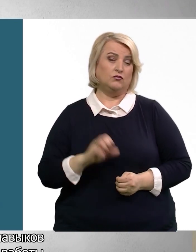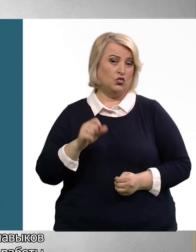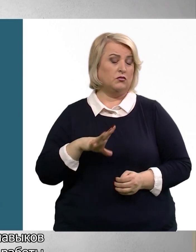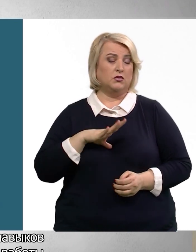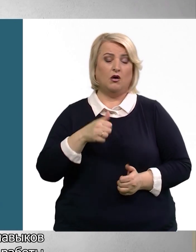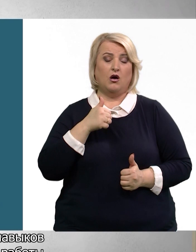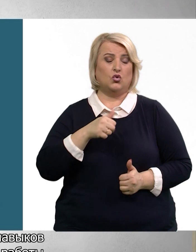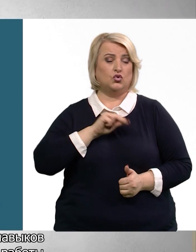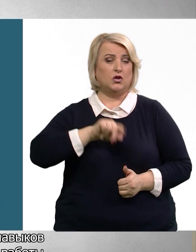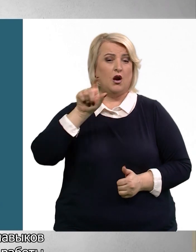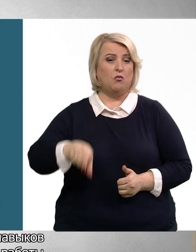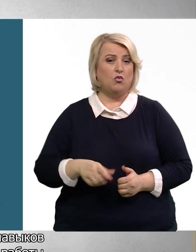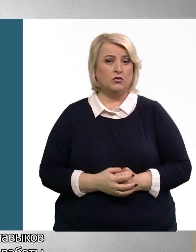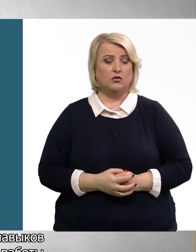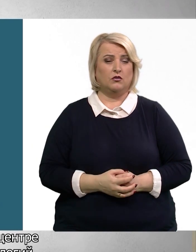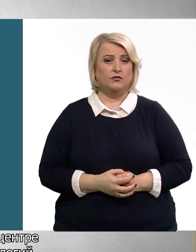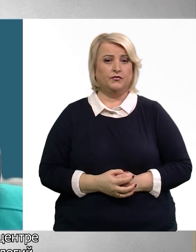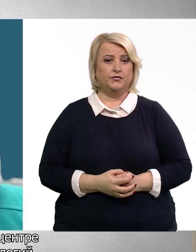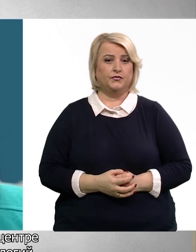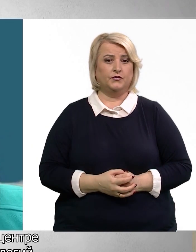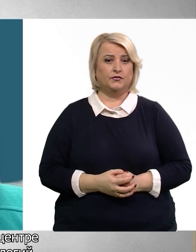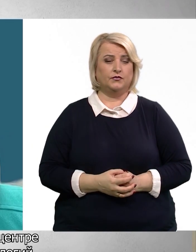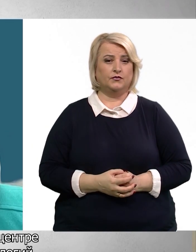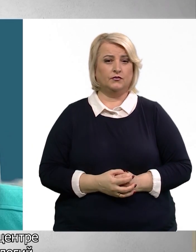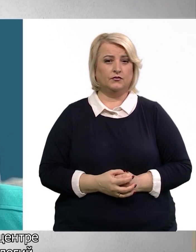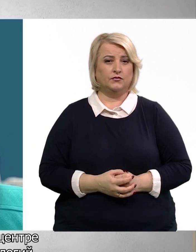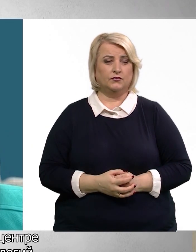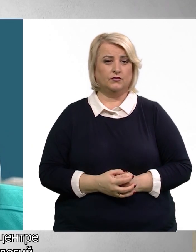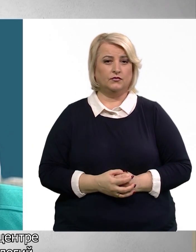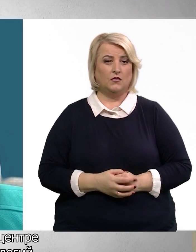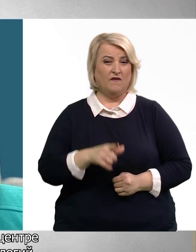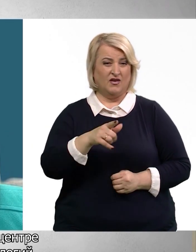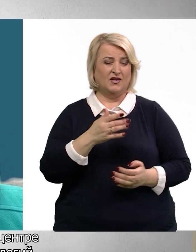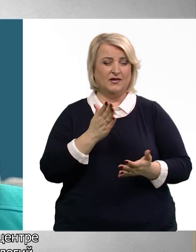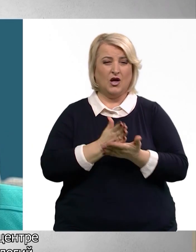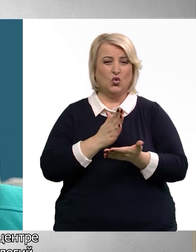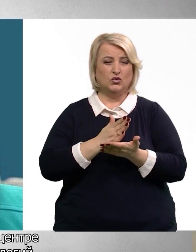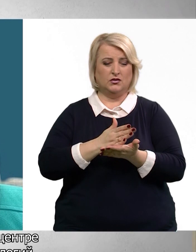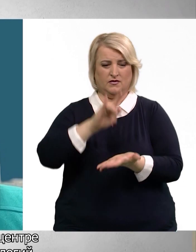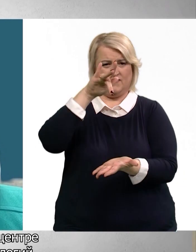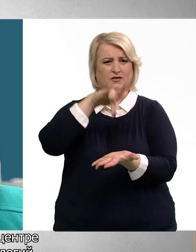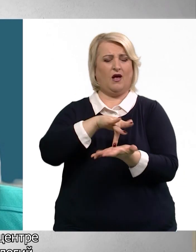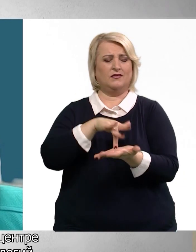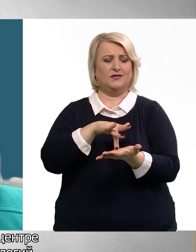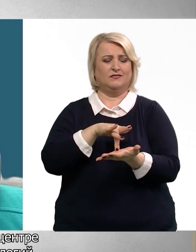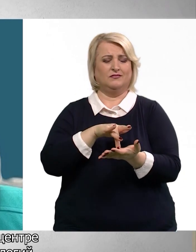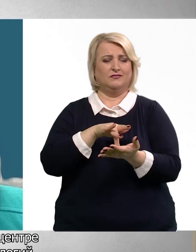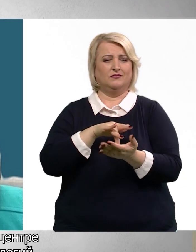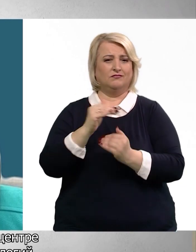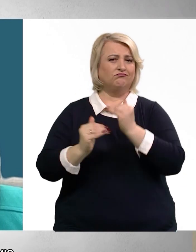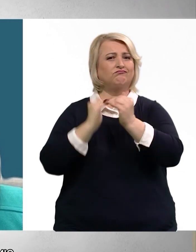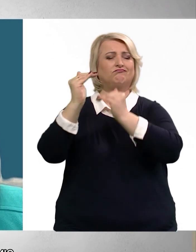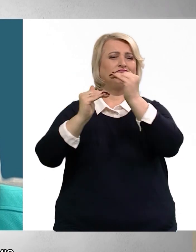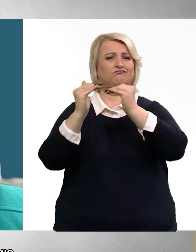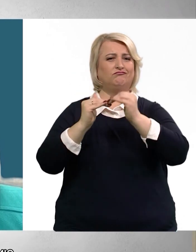în firmele în care vor lucra după aia. Diana, sunteți acolo în miezul, să zic, evoluției, educației și